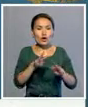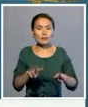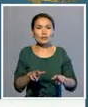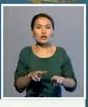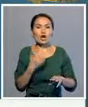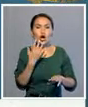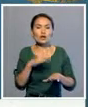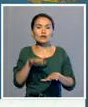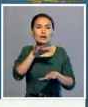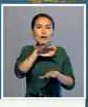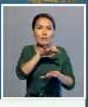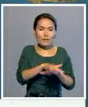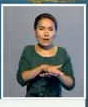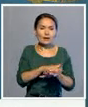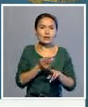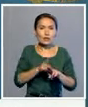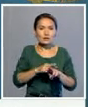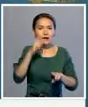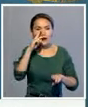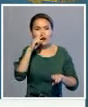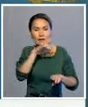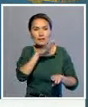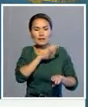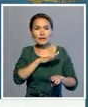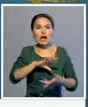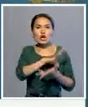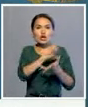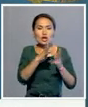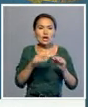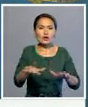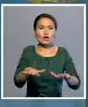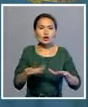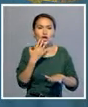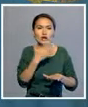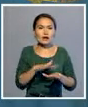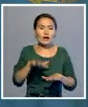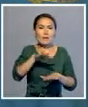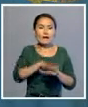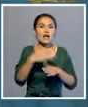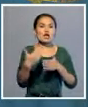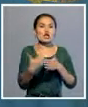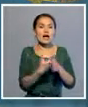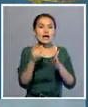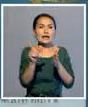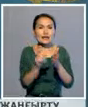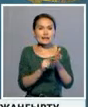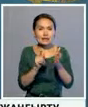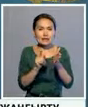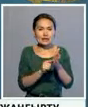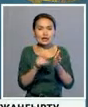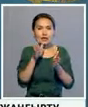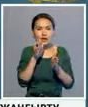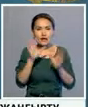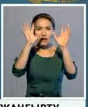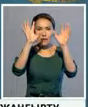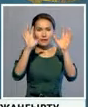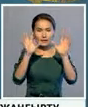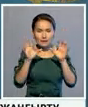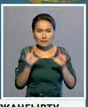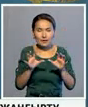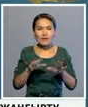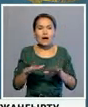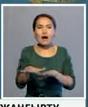деп көремін. Жалпы мен үкімет пен ұлттық банктың жаңа зейнетақы заңнамасы туралы халыққа